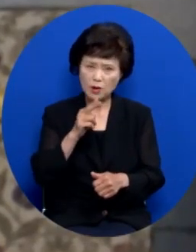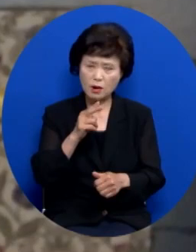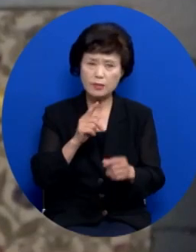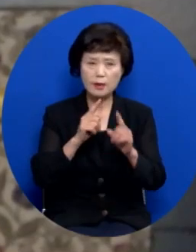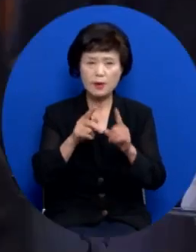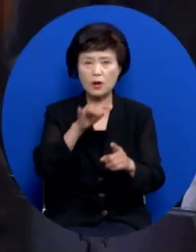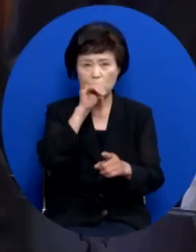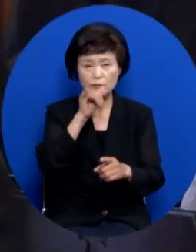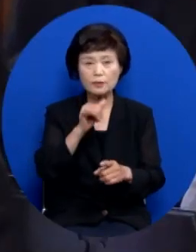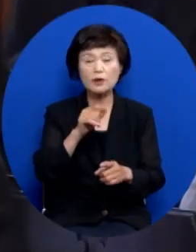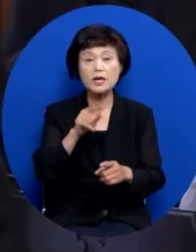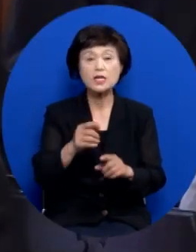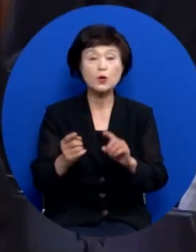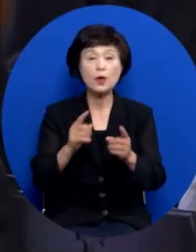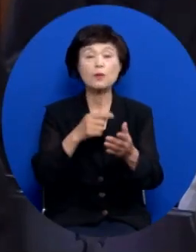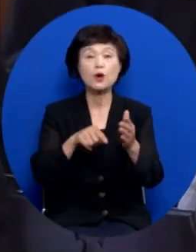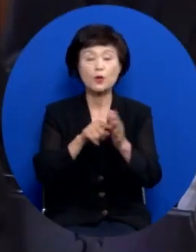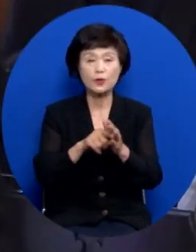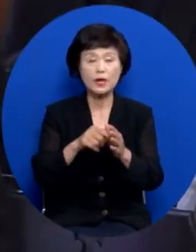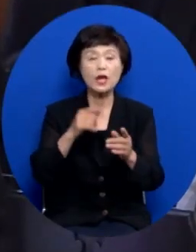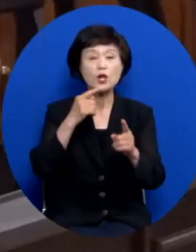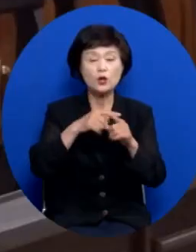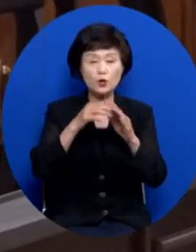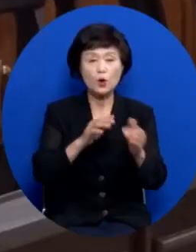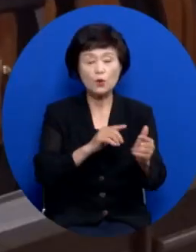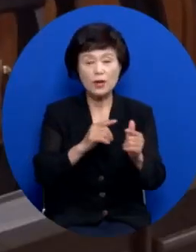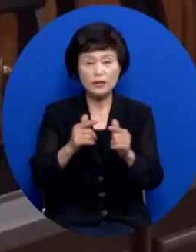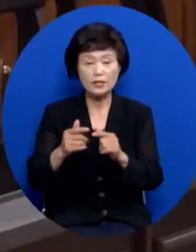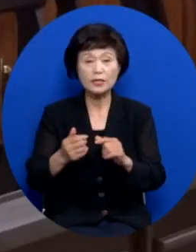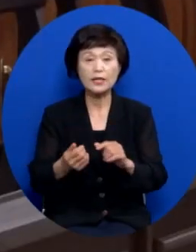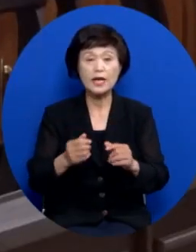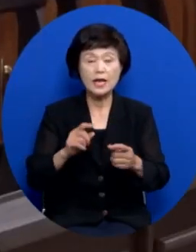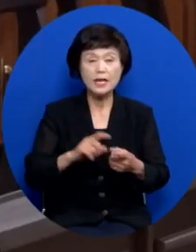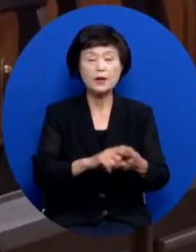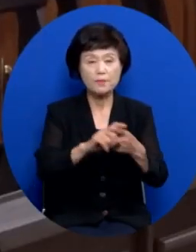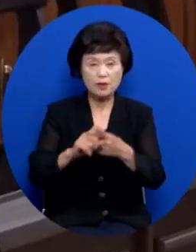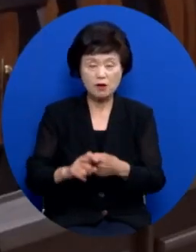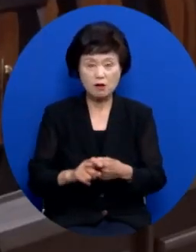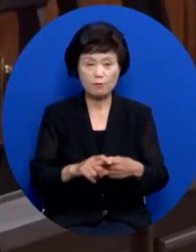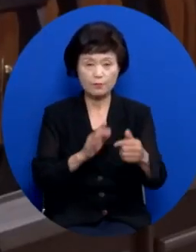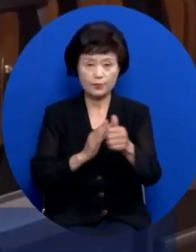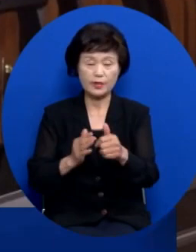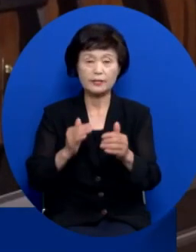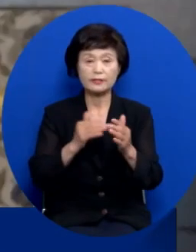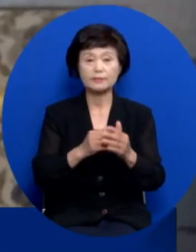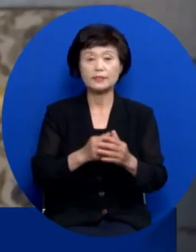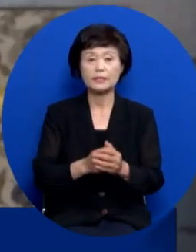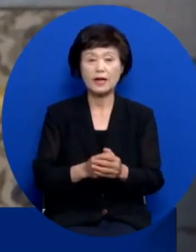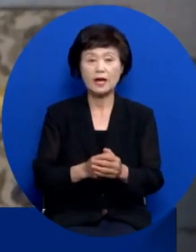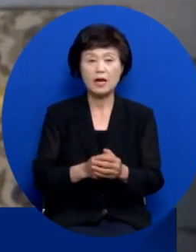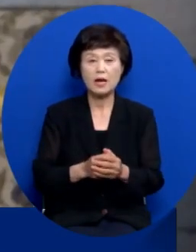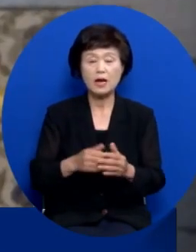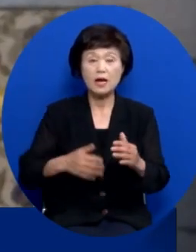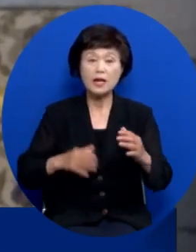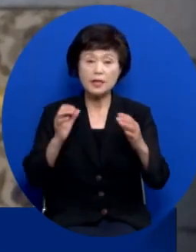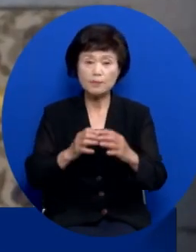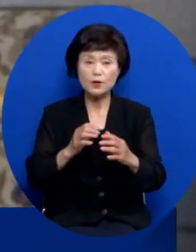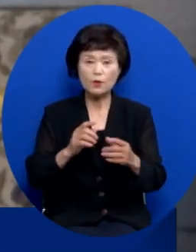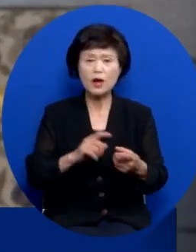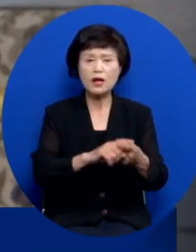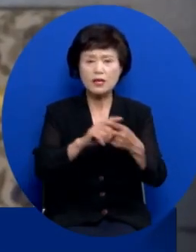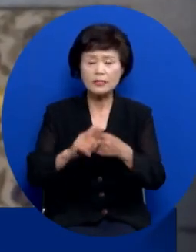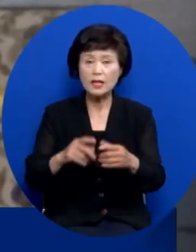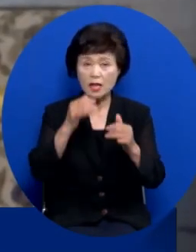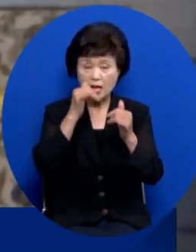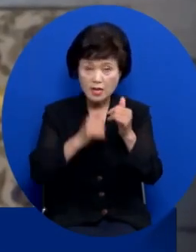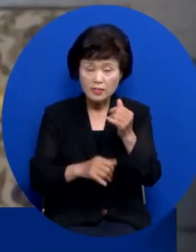문제 극복을 위한 한국교회의 협력과 연대의 필요성을 강조했습니다. 협력과 연대의 역사를 바탕으로